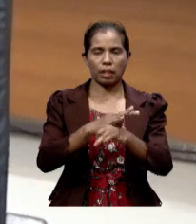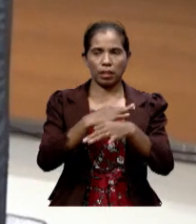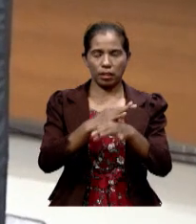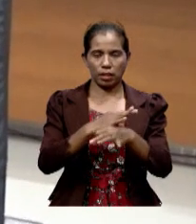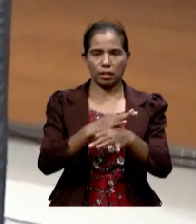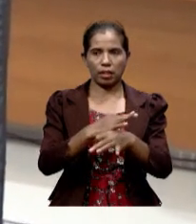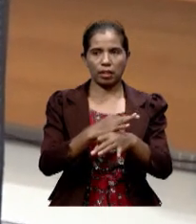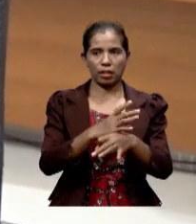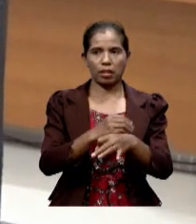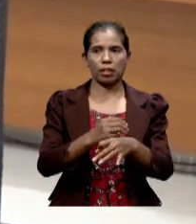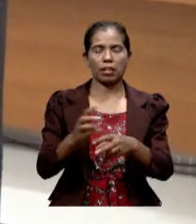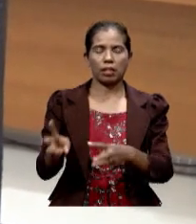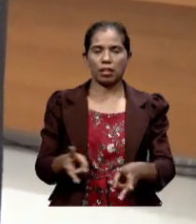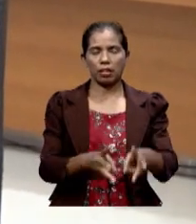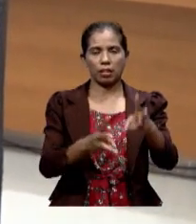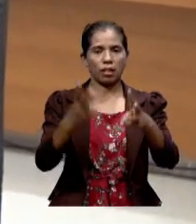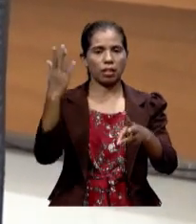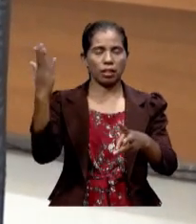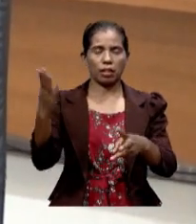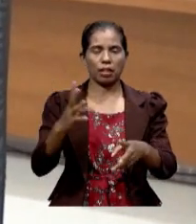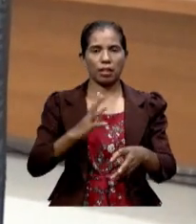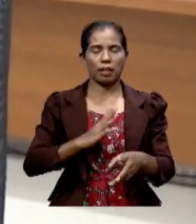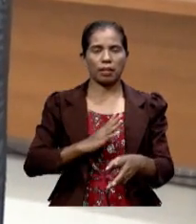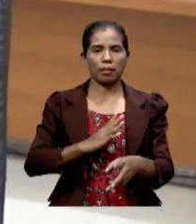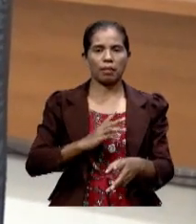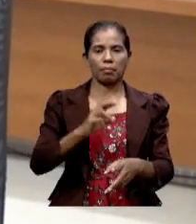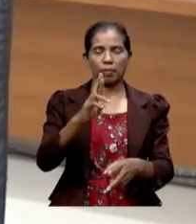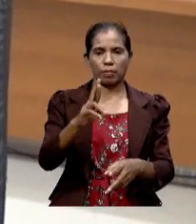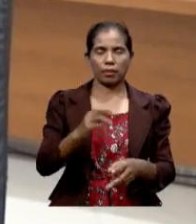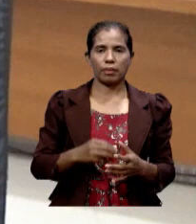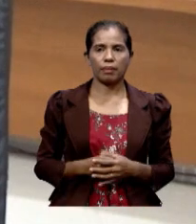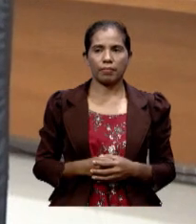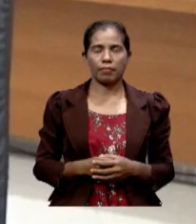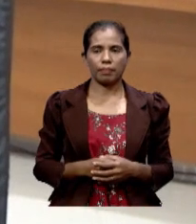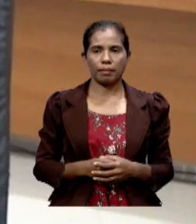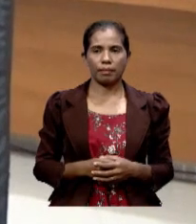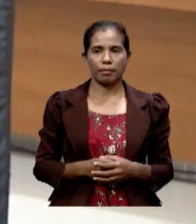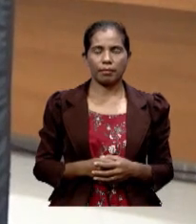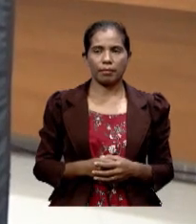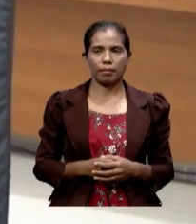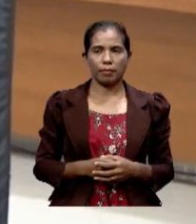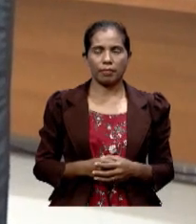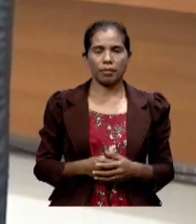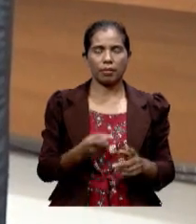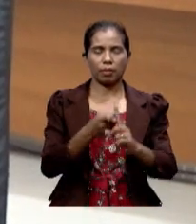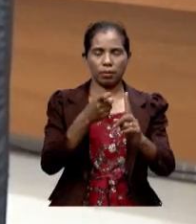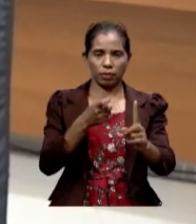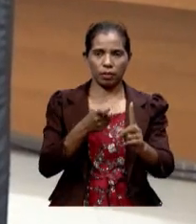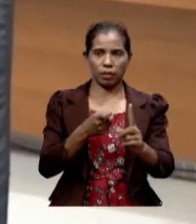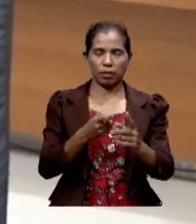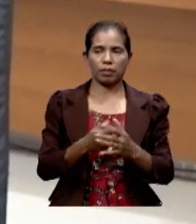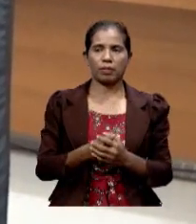samba estrada eis perumas ne agora parte de usip perumas mba ato ay deklaran ya